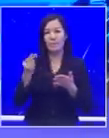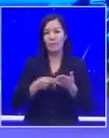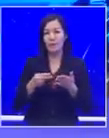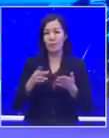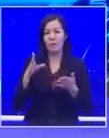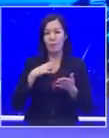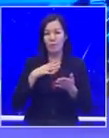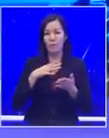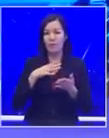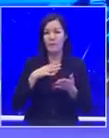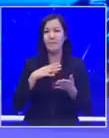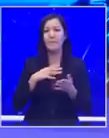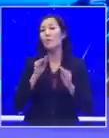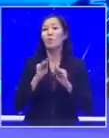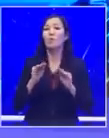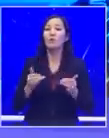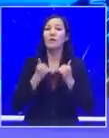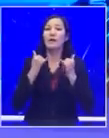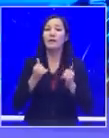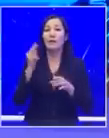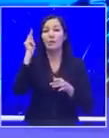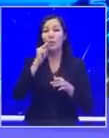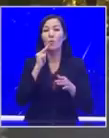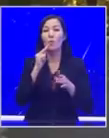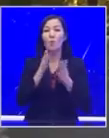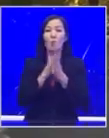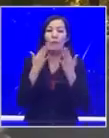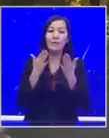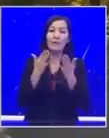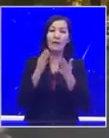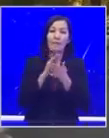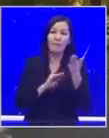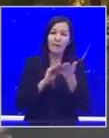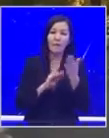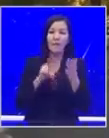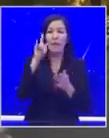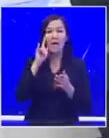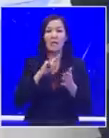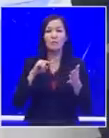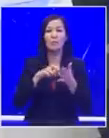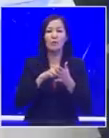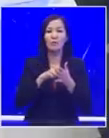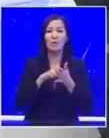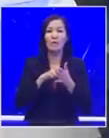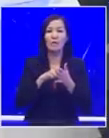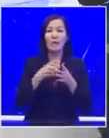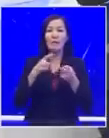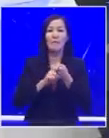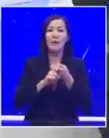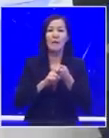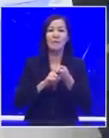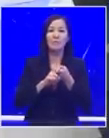ынтымақтастық меморандумына қол қойды. Осыған сәйкес оқушыларға арналған оқу материалдары Қазпошта акционерлік қоғам арқылы